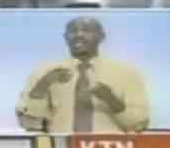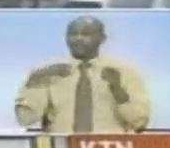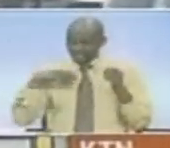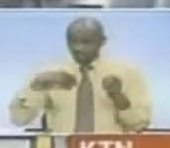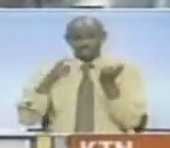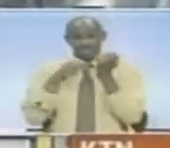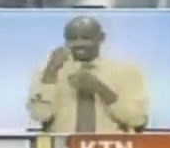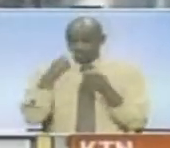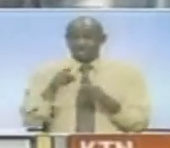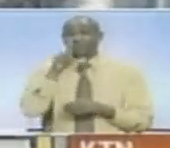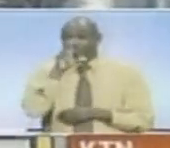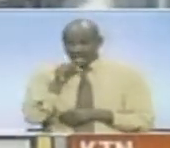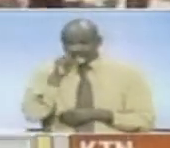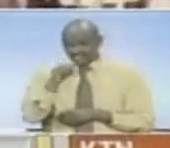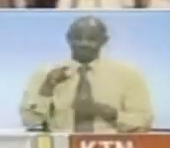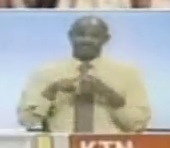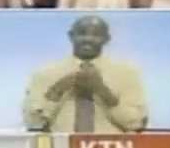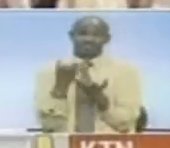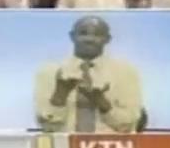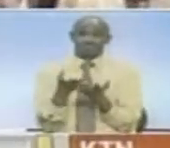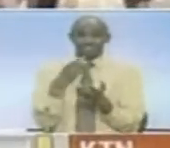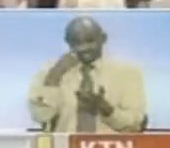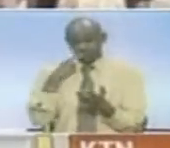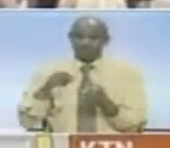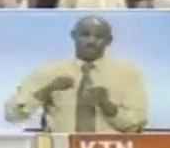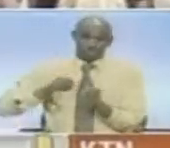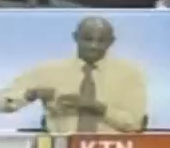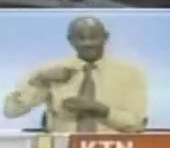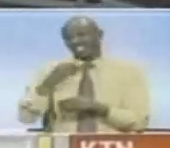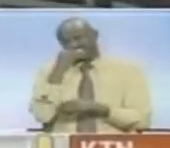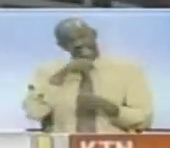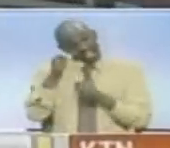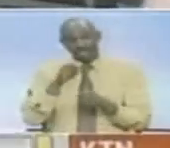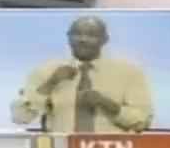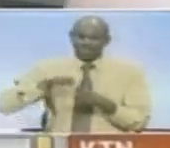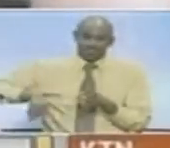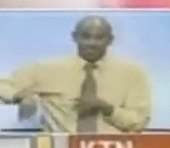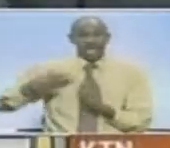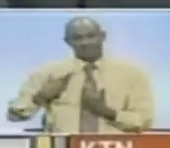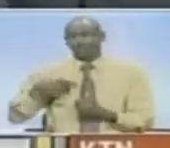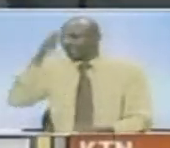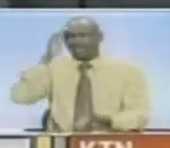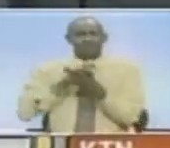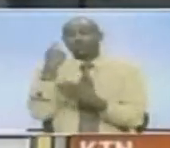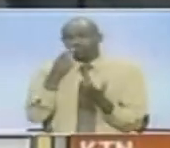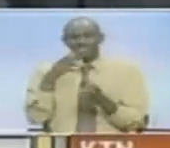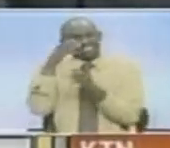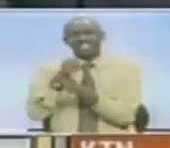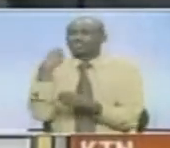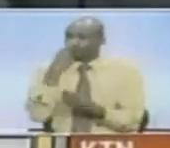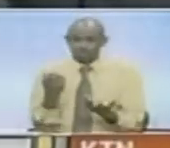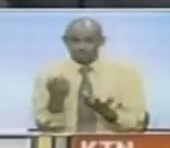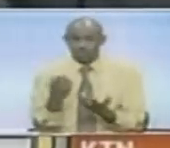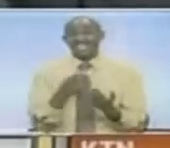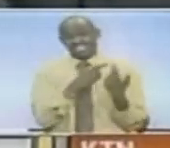wanasema bata hata umulishe mawe bado atahara. Bwana rais, tumuamini nani? It is our responsibility